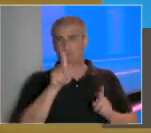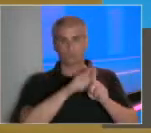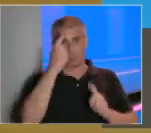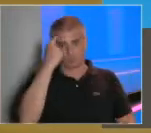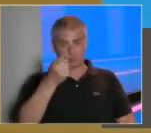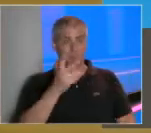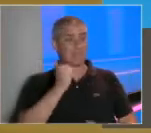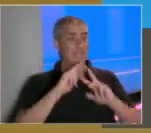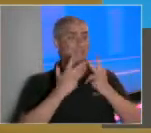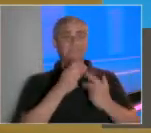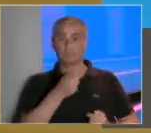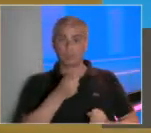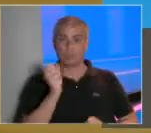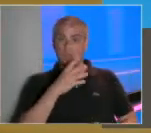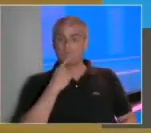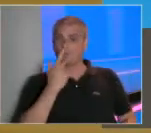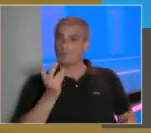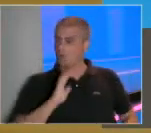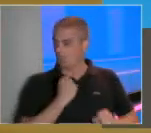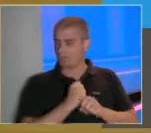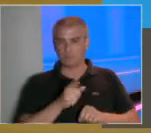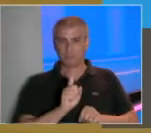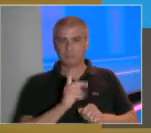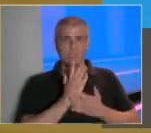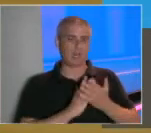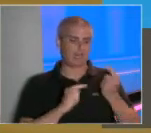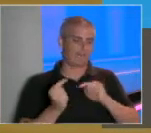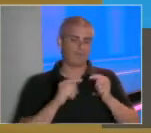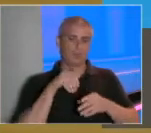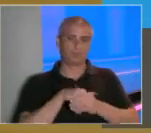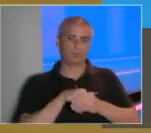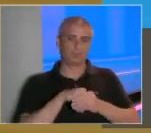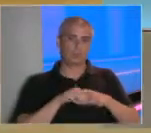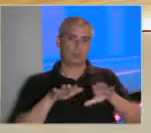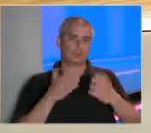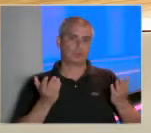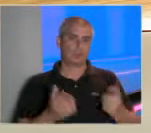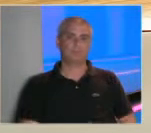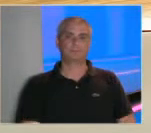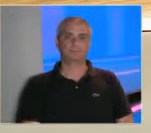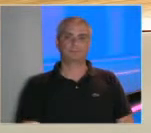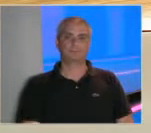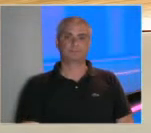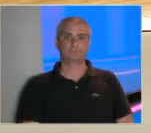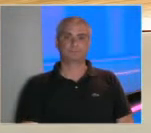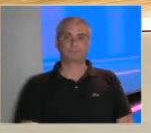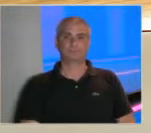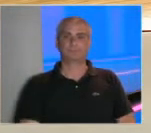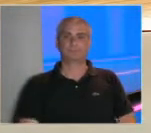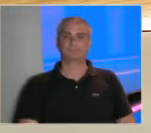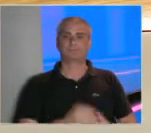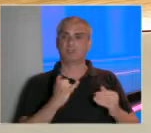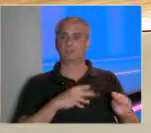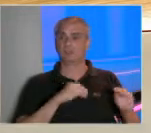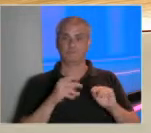אני אומר, כשהציבור בא ואומר את זה, בוא לא נעשה את זה, חלק מהוויכוח שיש בתוך גופי הממשלה. טוב, ואנחנו